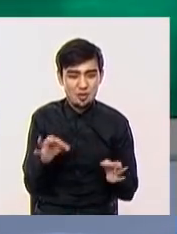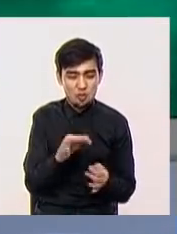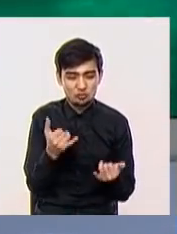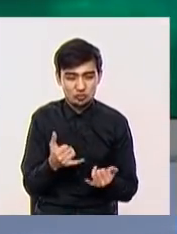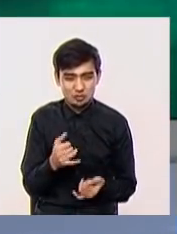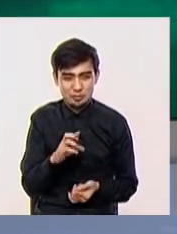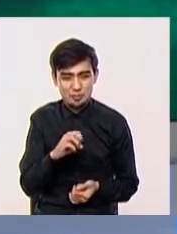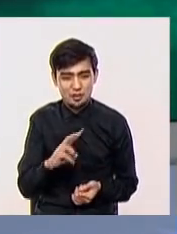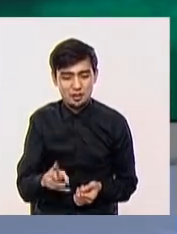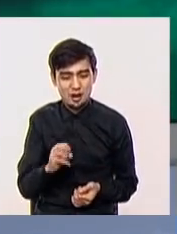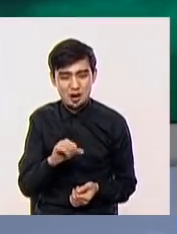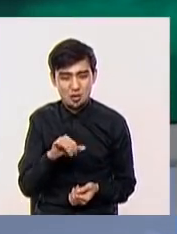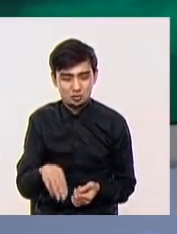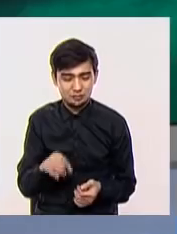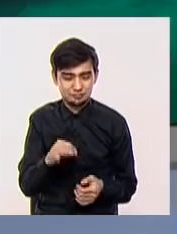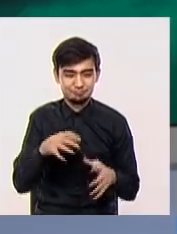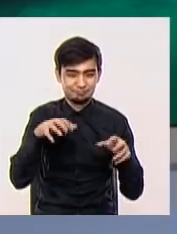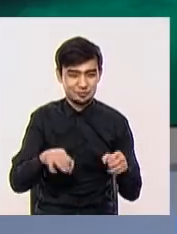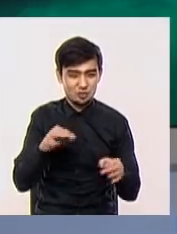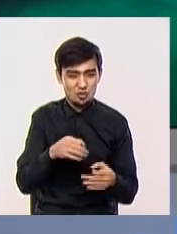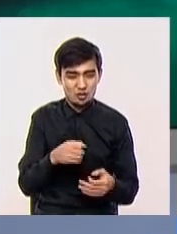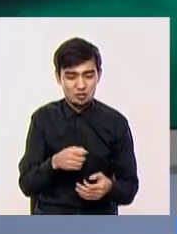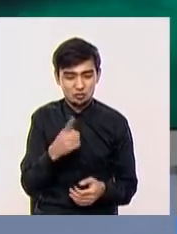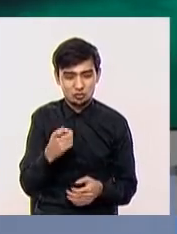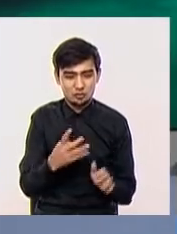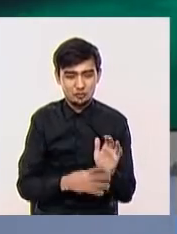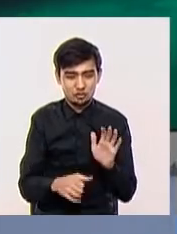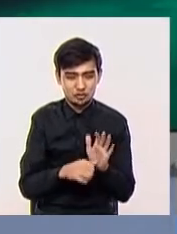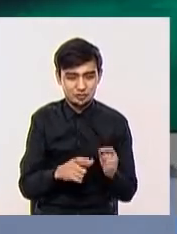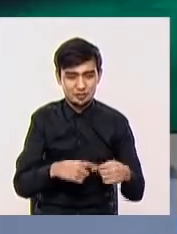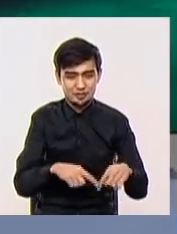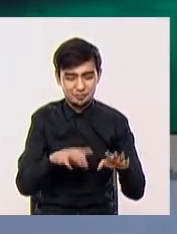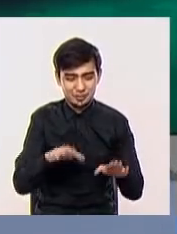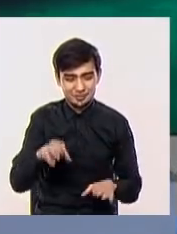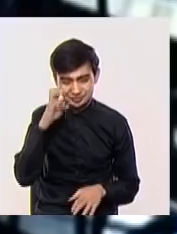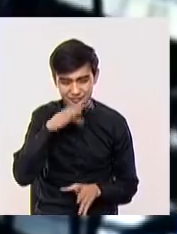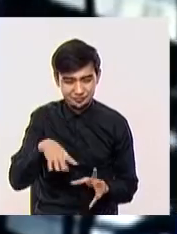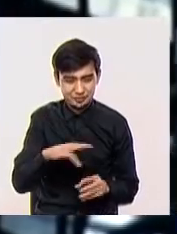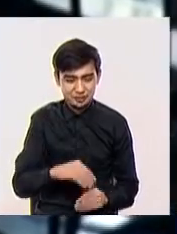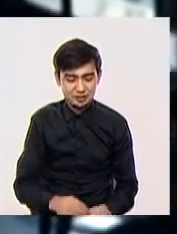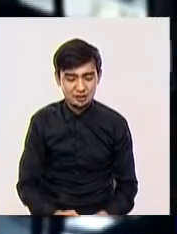сегодняшний блэкаут. Предупреждение об отключении получили 196 организаций по всей стране.